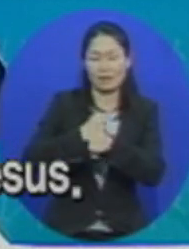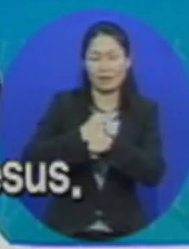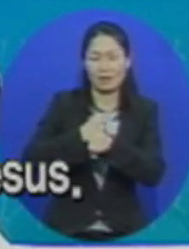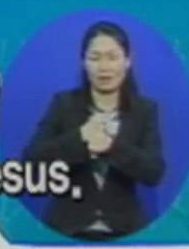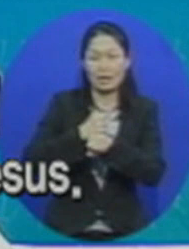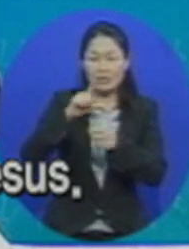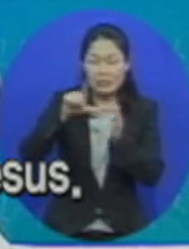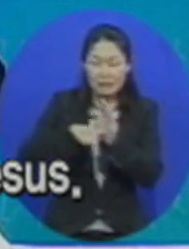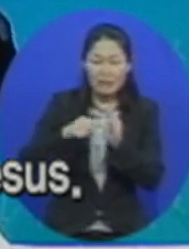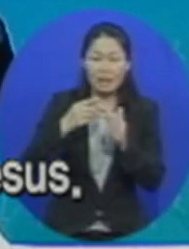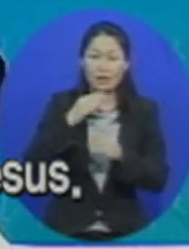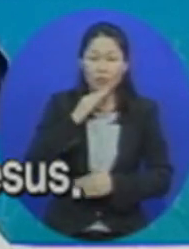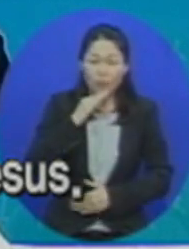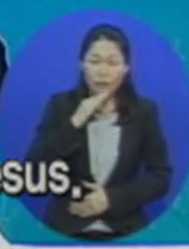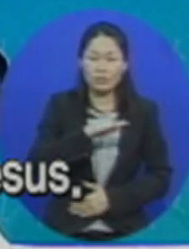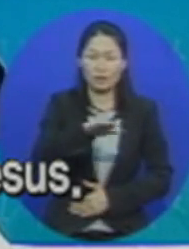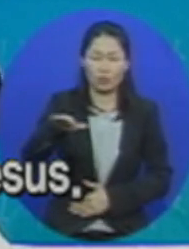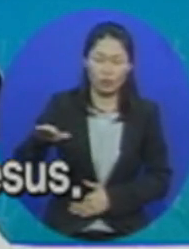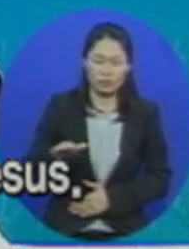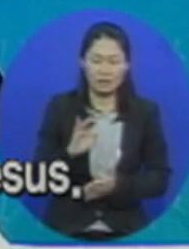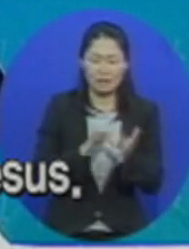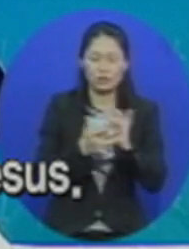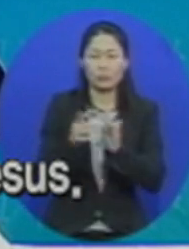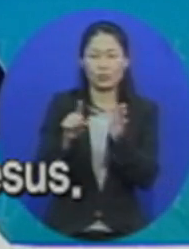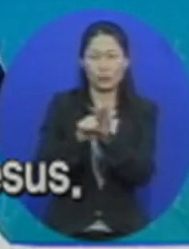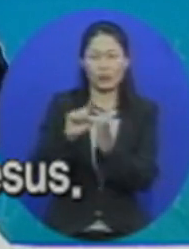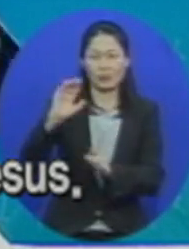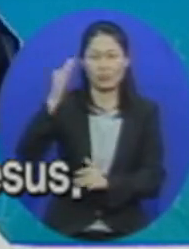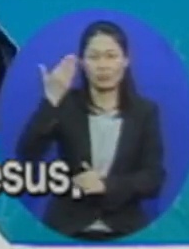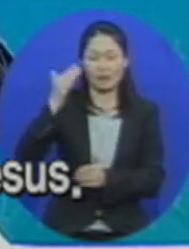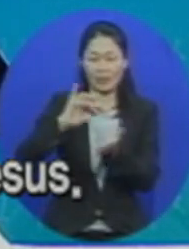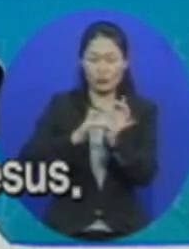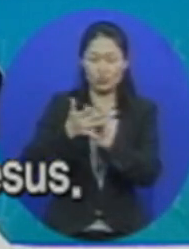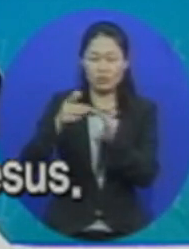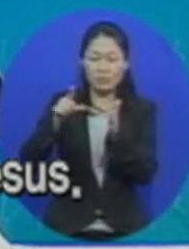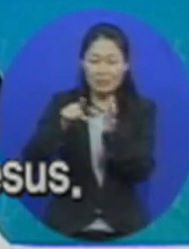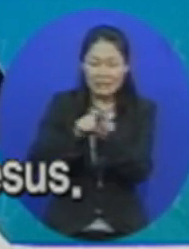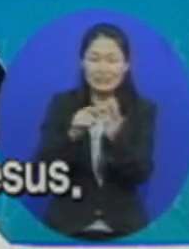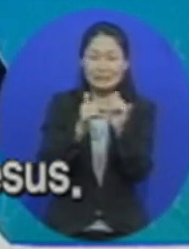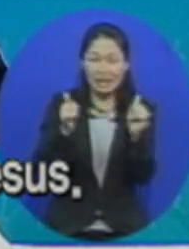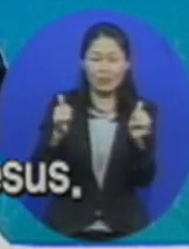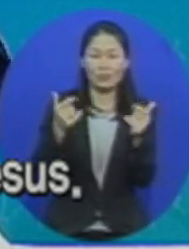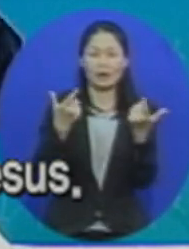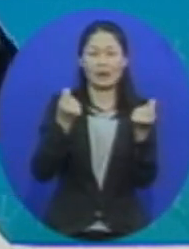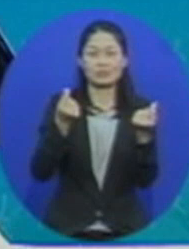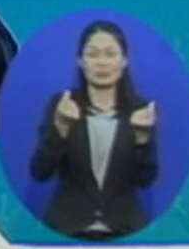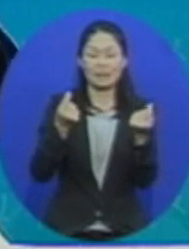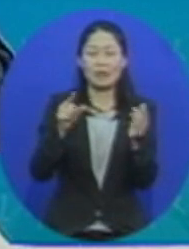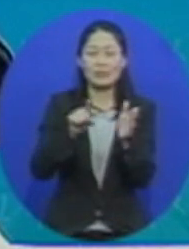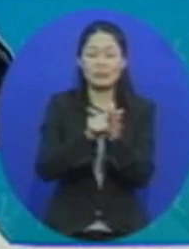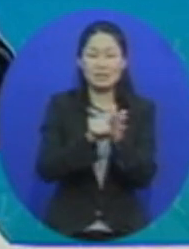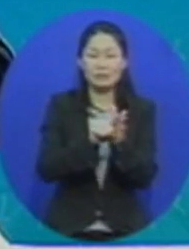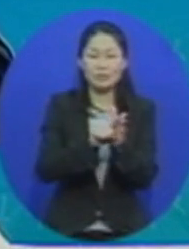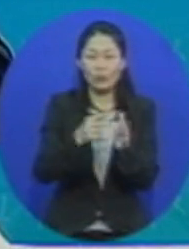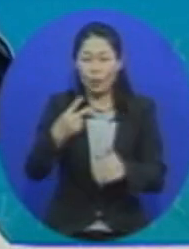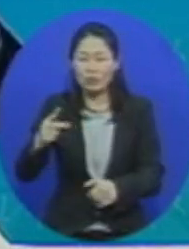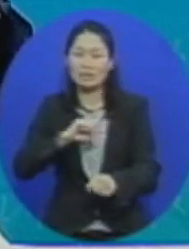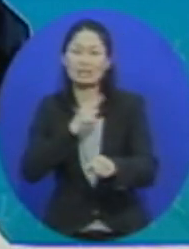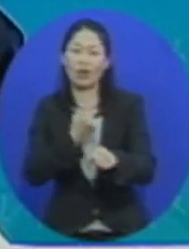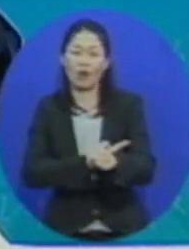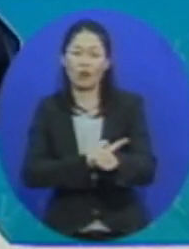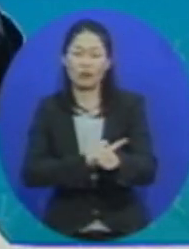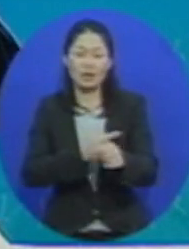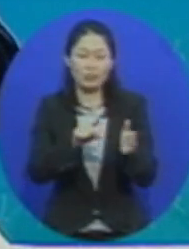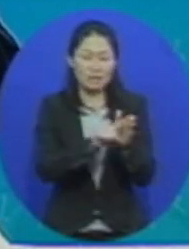그때 비로서 여러분은 이제 예수님을 믿는 거예요 예수님을 믿는 사람의 가십니다 믿음은 능력 이에요